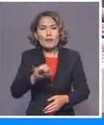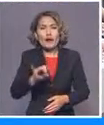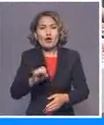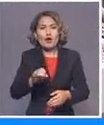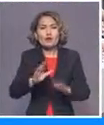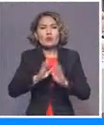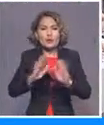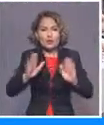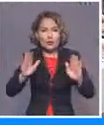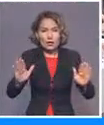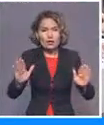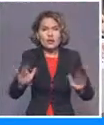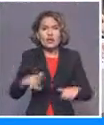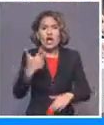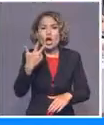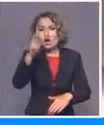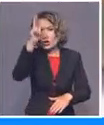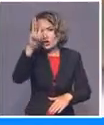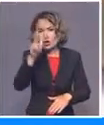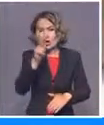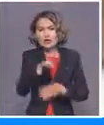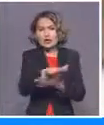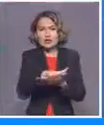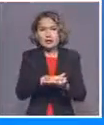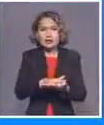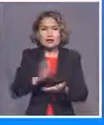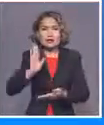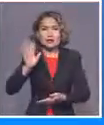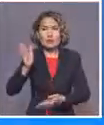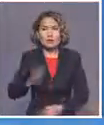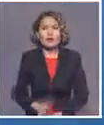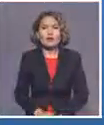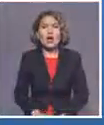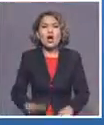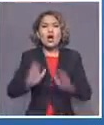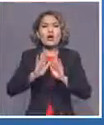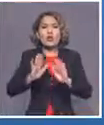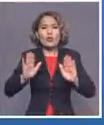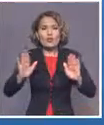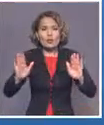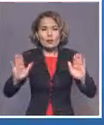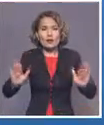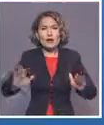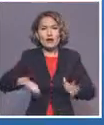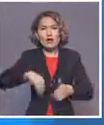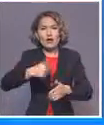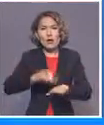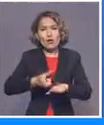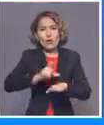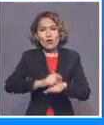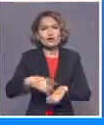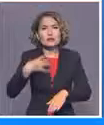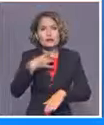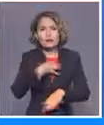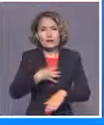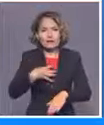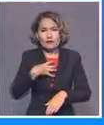қамтамасыз етіліп отырған көрме 3 айға жалғаспақ. Көрменің негізгі мақсаты, негізгі